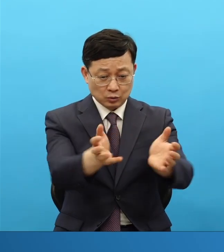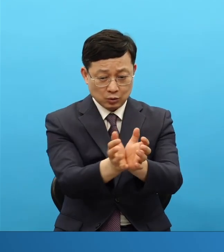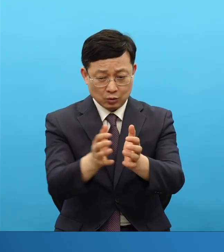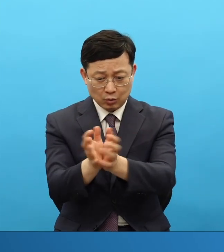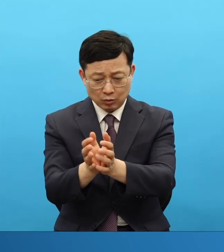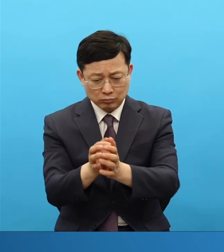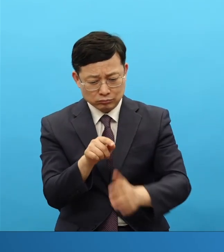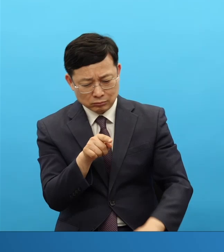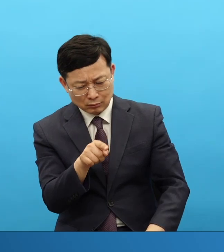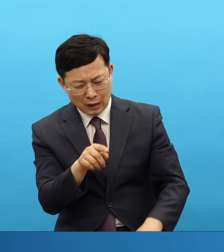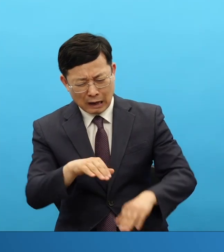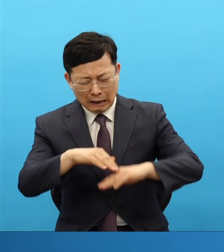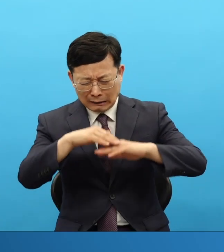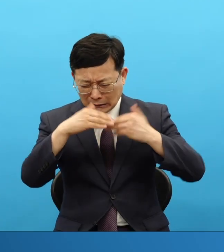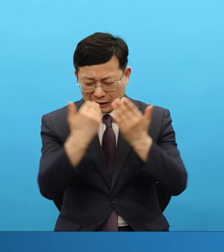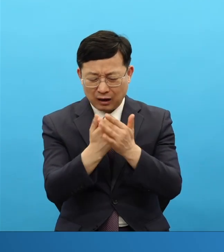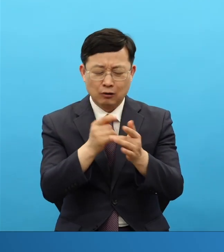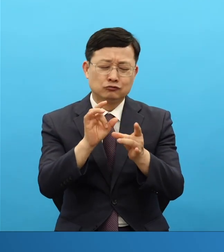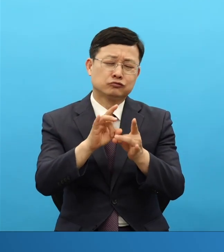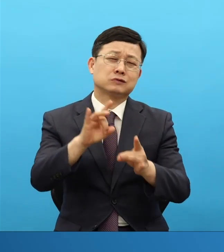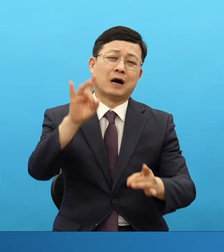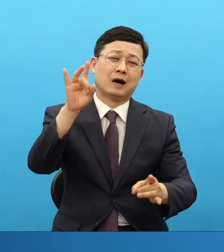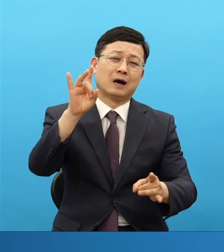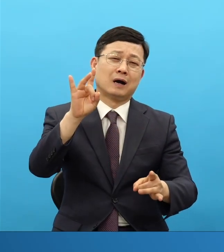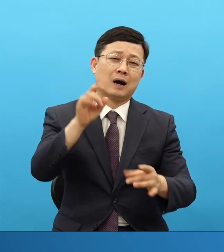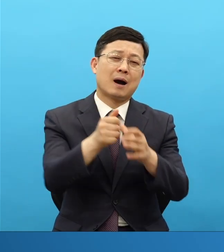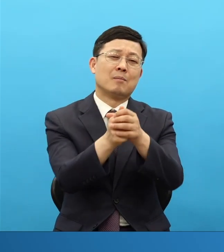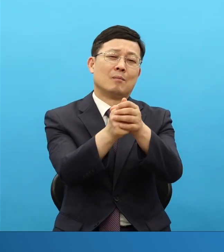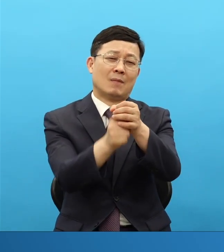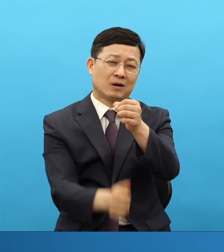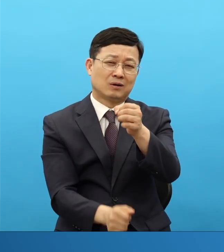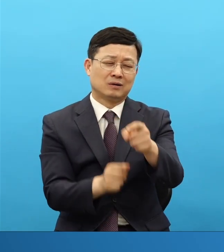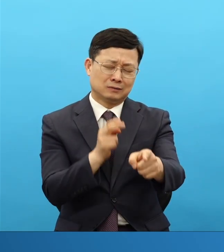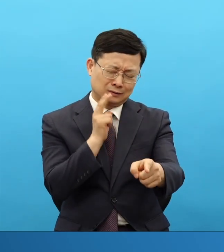우상. Idolatry. 심각합니다. It's serious.